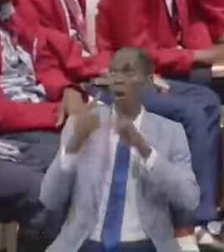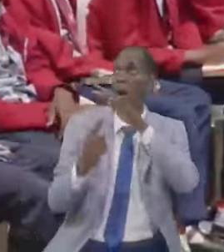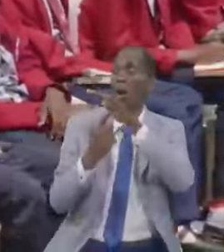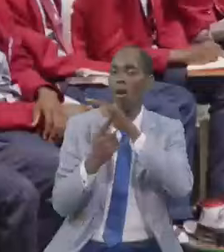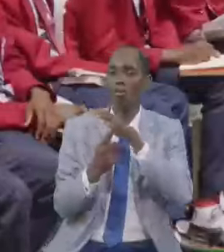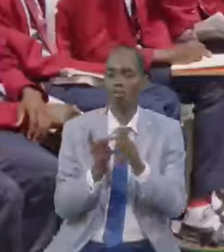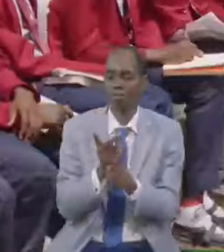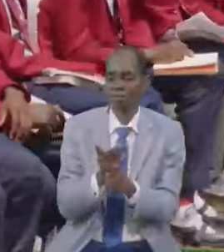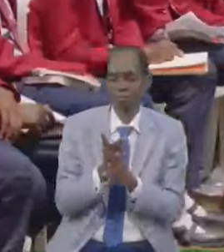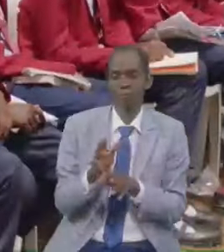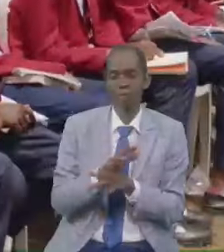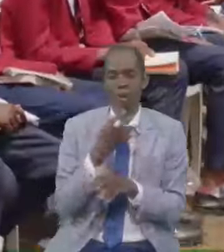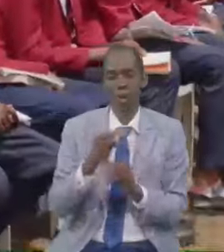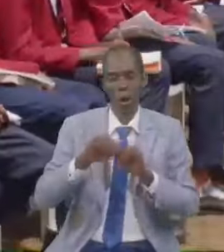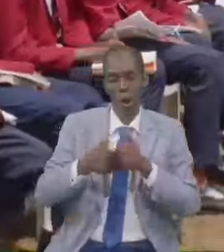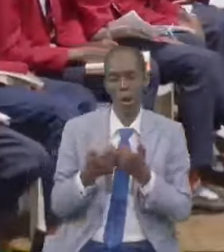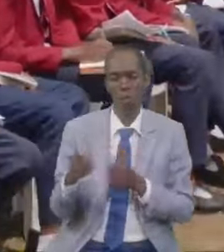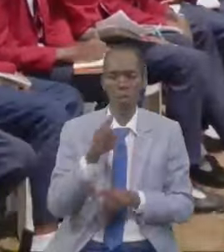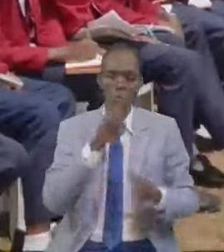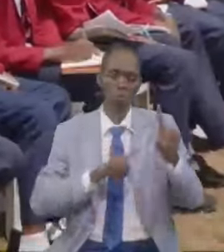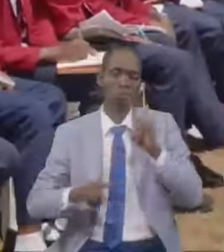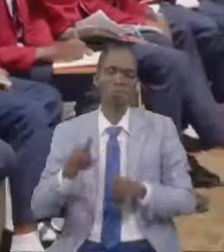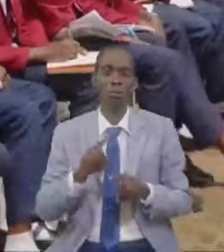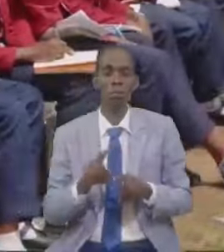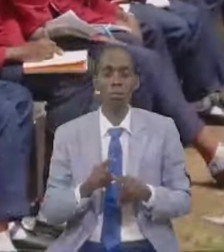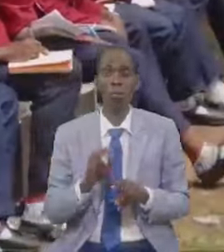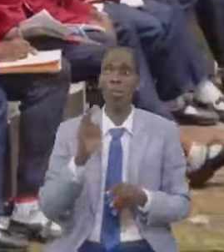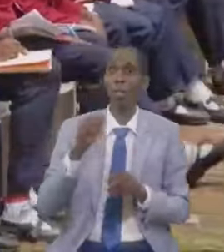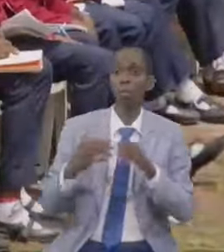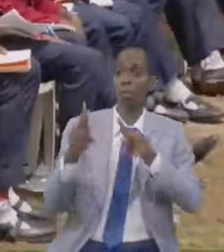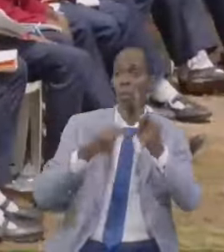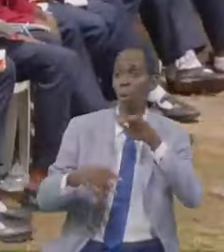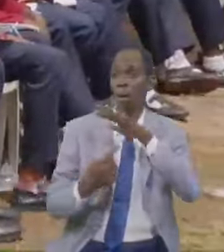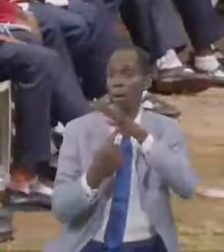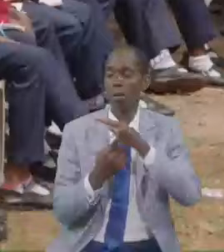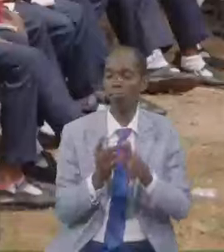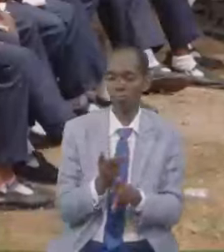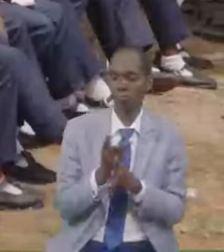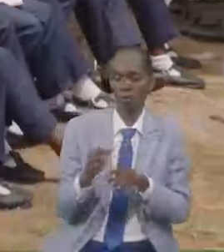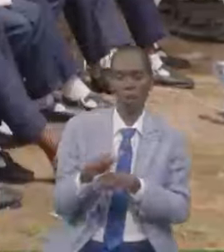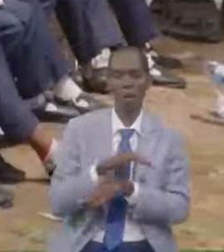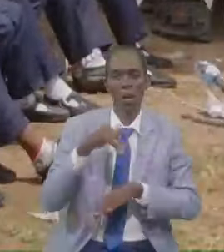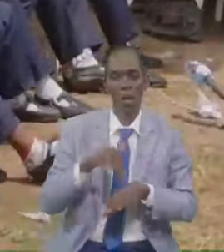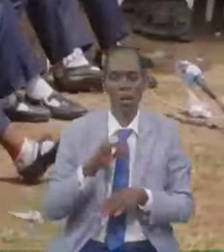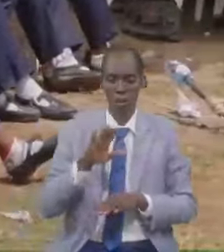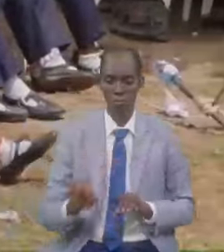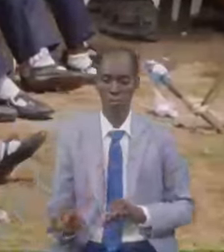వారి పనుల మీద ఆధిపత్యం కలిగి ఉంటారు. Heroes watch over their actions. హీరోస్ వారి చర్యలు గమనించుకుంటారు. Heroes watch over their trials and